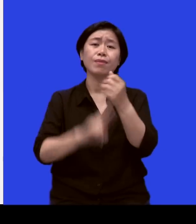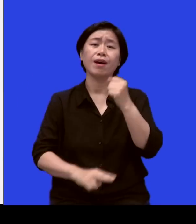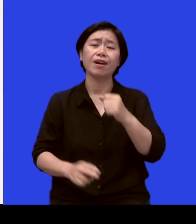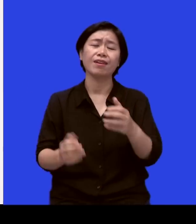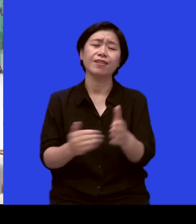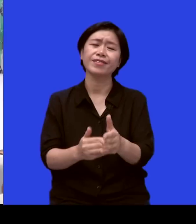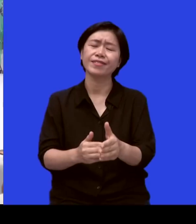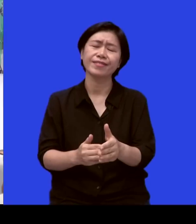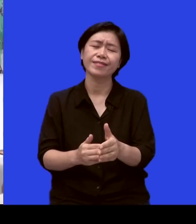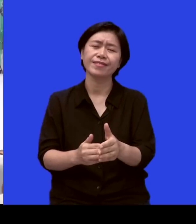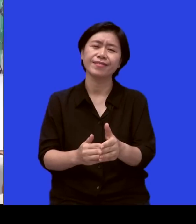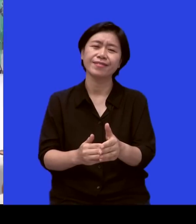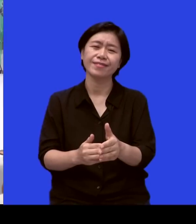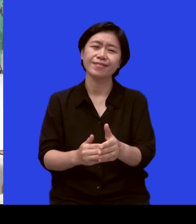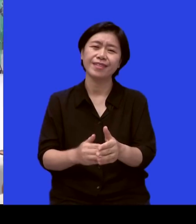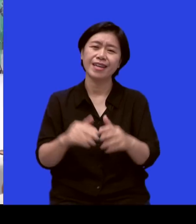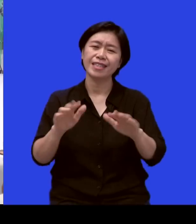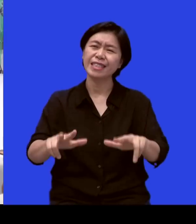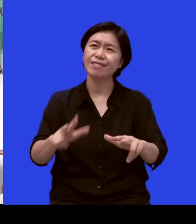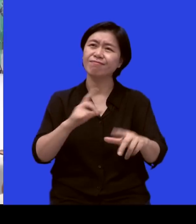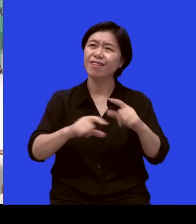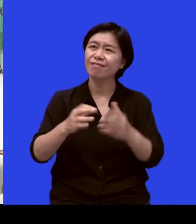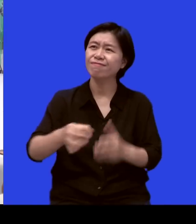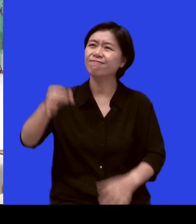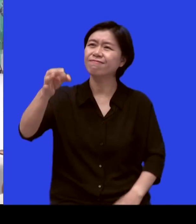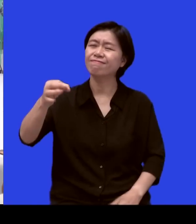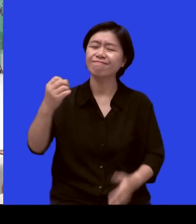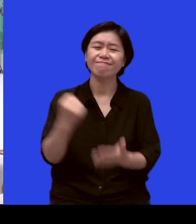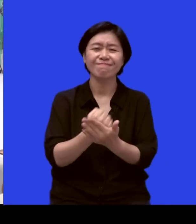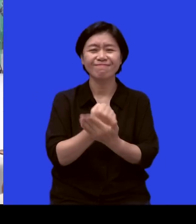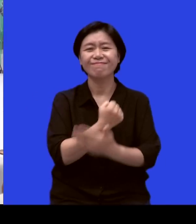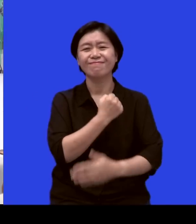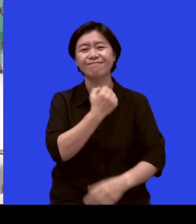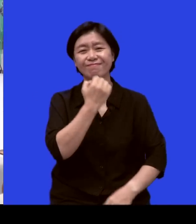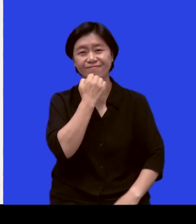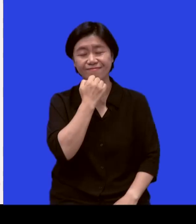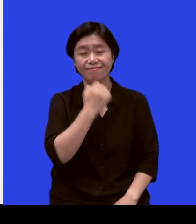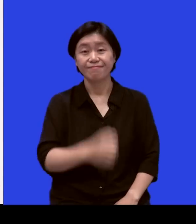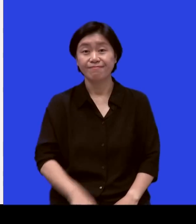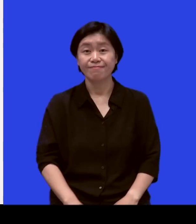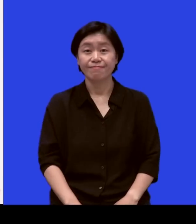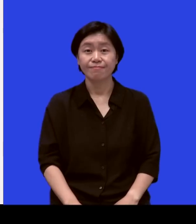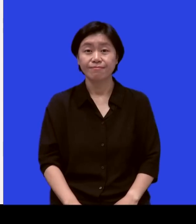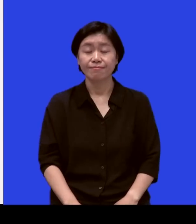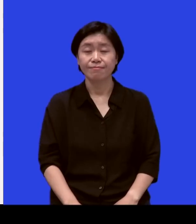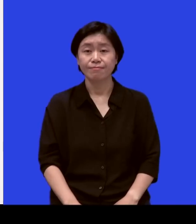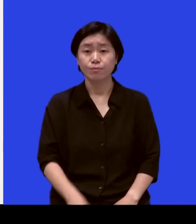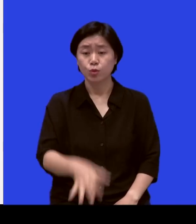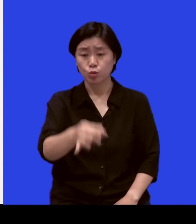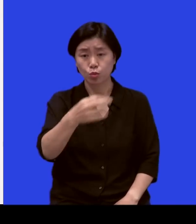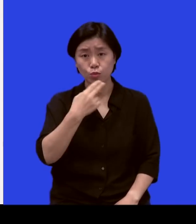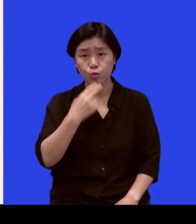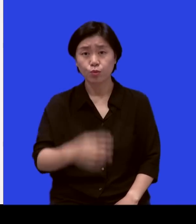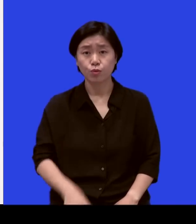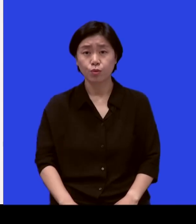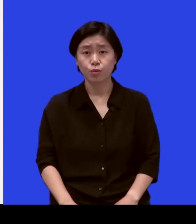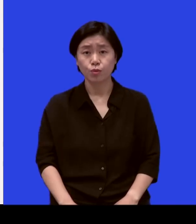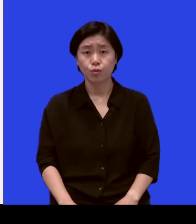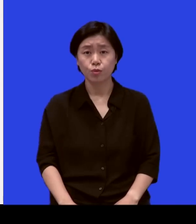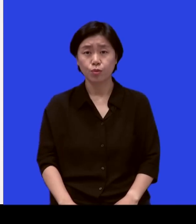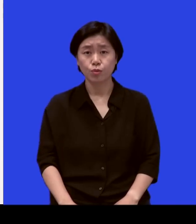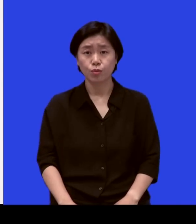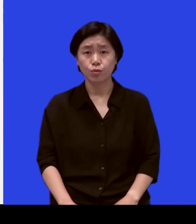지금 팔았으면 딱 좋았을 텐데 이미 없어. 예. 그러니까 아, 이게 한 푼도 없는데 어떻게 하겠어요. 그러니까